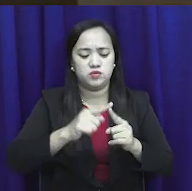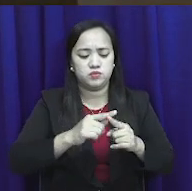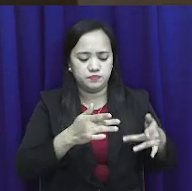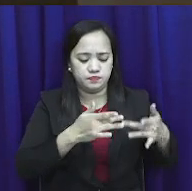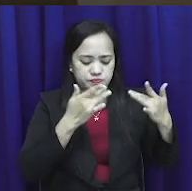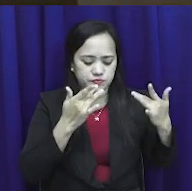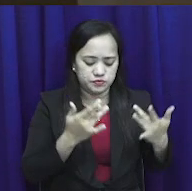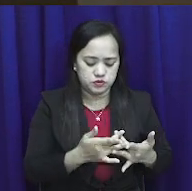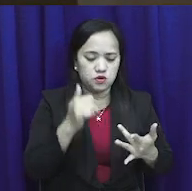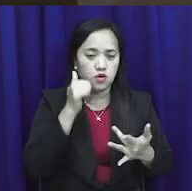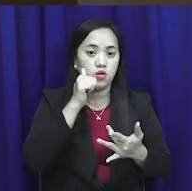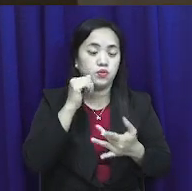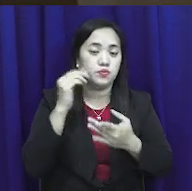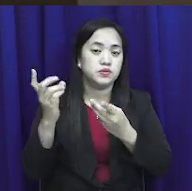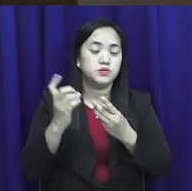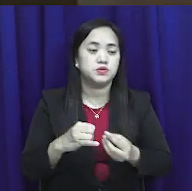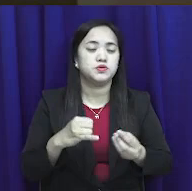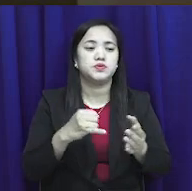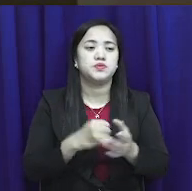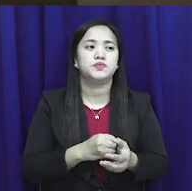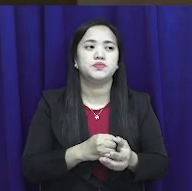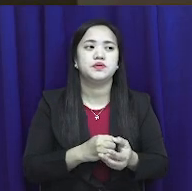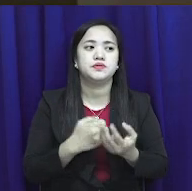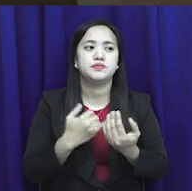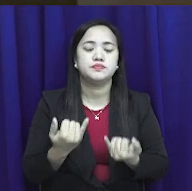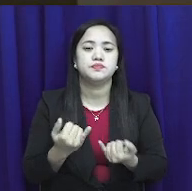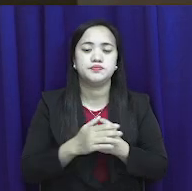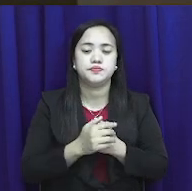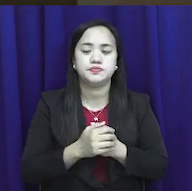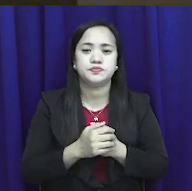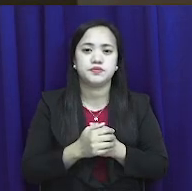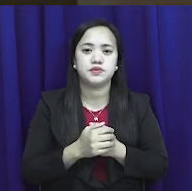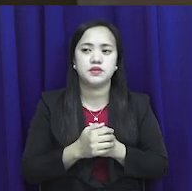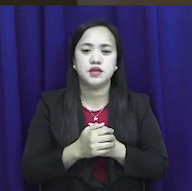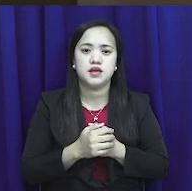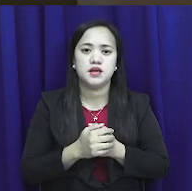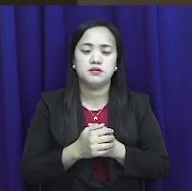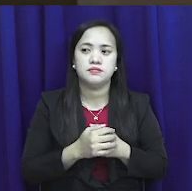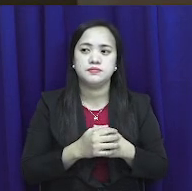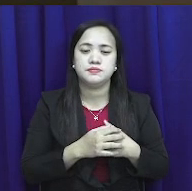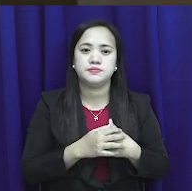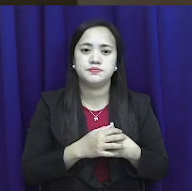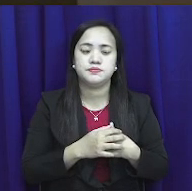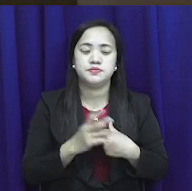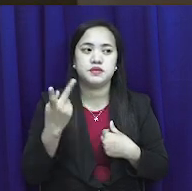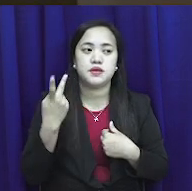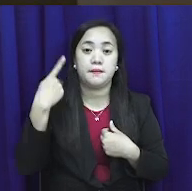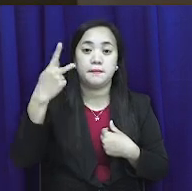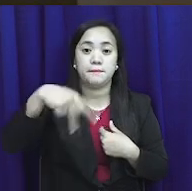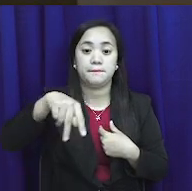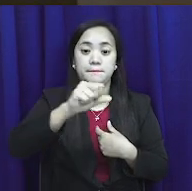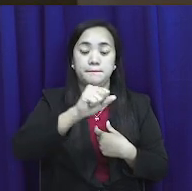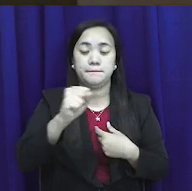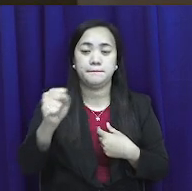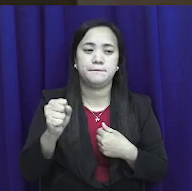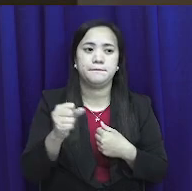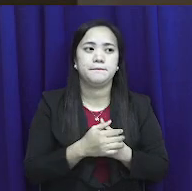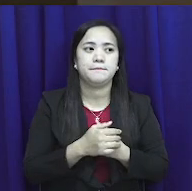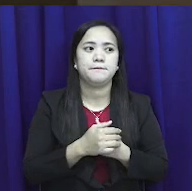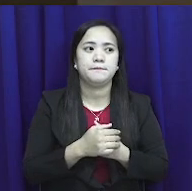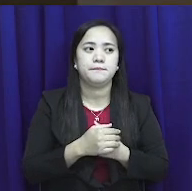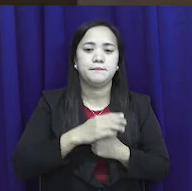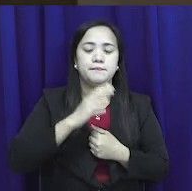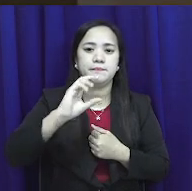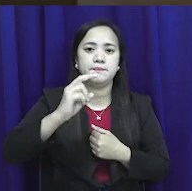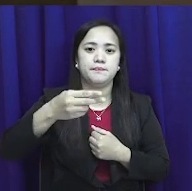yung ginagamit ko n kay nung nag ah crossfit eh Yan yung ah Nag pss crossfit namin nung chancellor cup yun